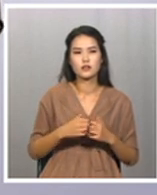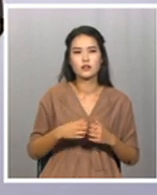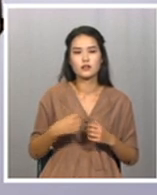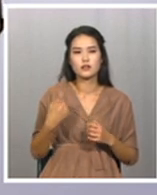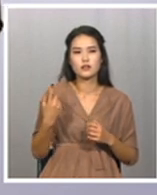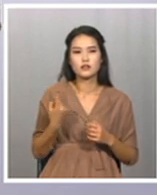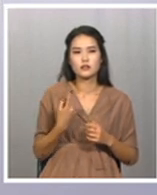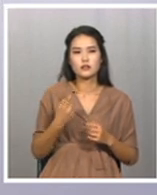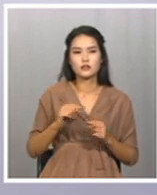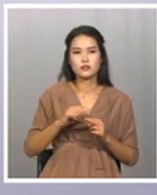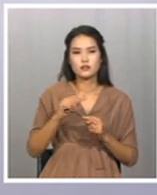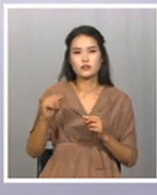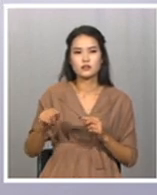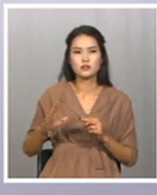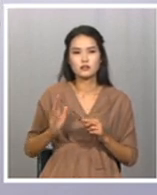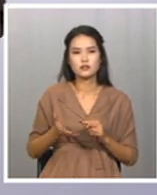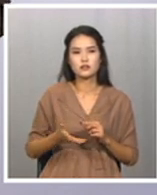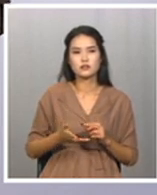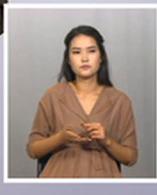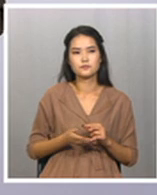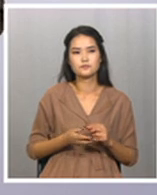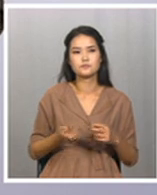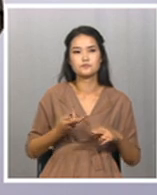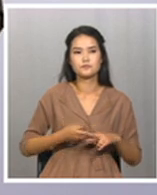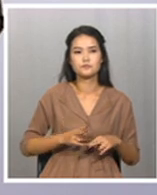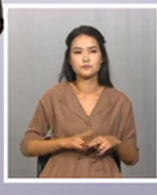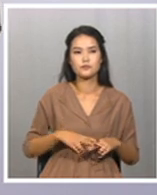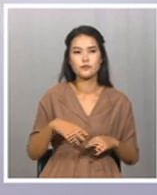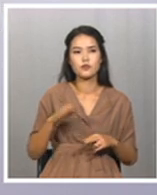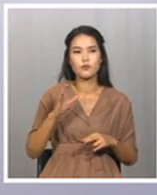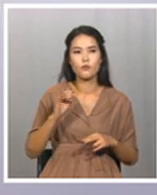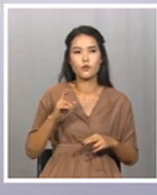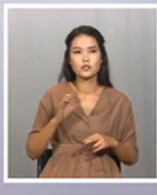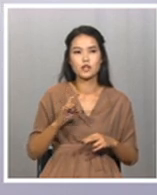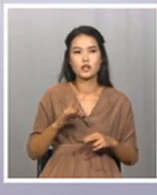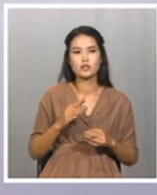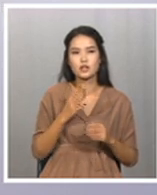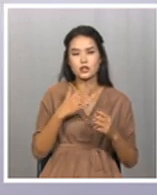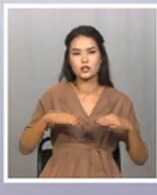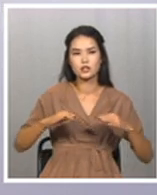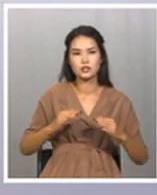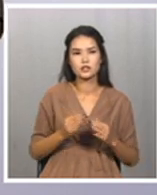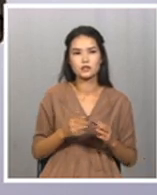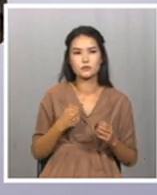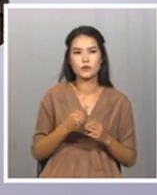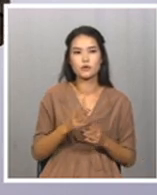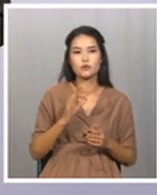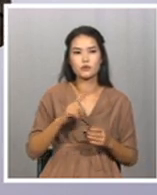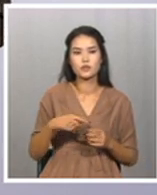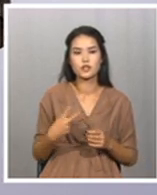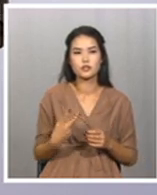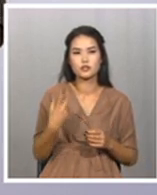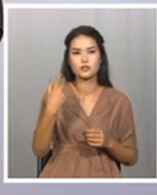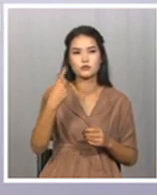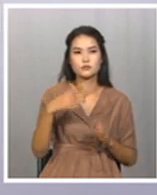аламыз. Сол кезде функцияның кему аралығы 0-ден 2-ден 1-ге